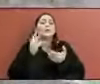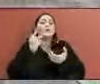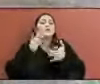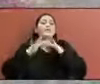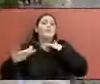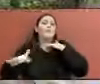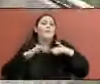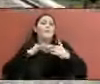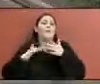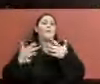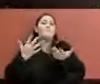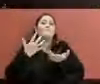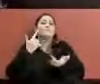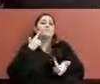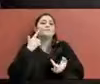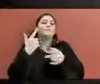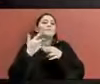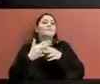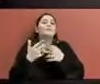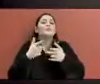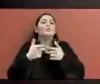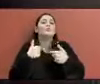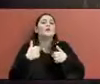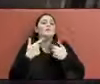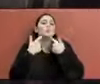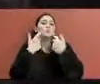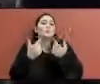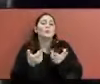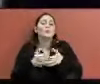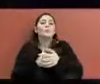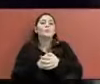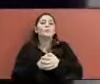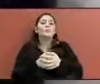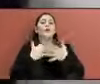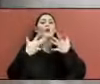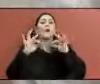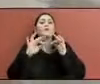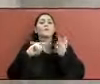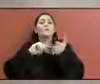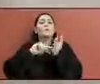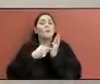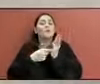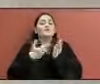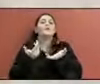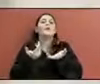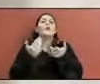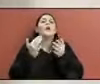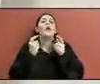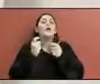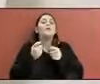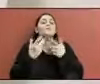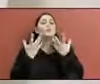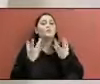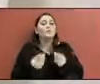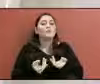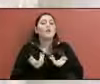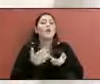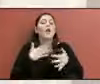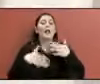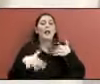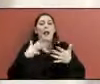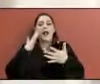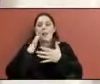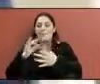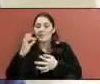nazarında da bunu ben söylüyorum. Hazırlık noktasında eğitimlerimiz de olacak bizim. Engelli bireylerimiz,